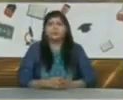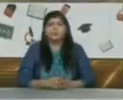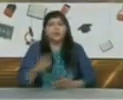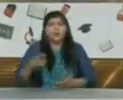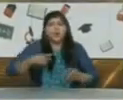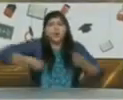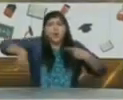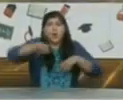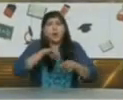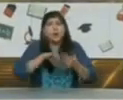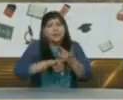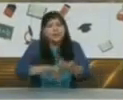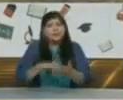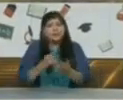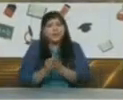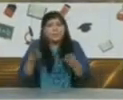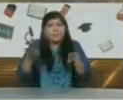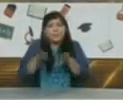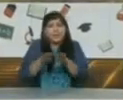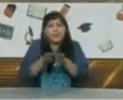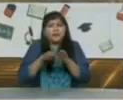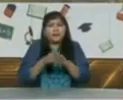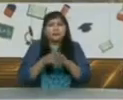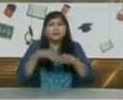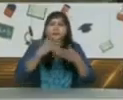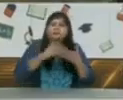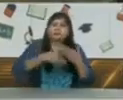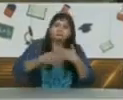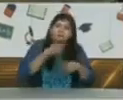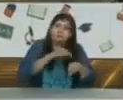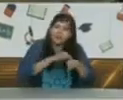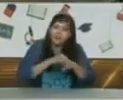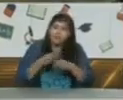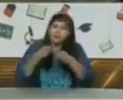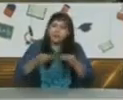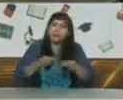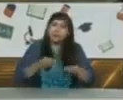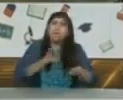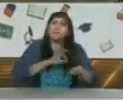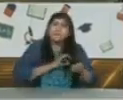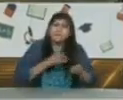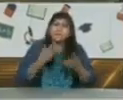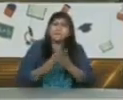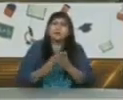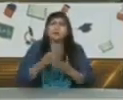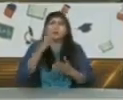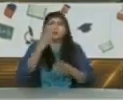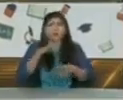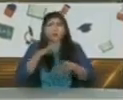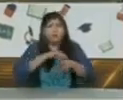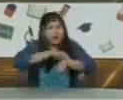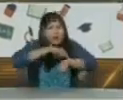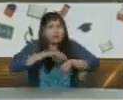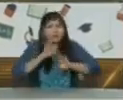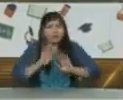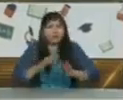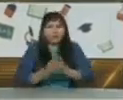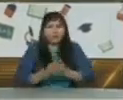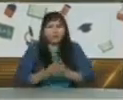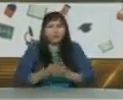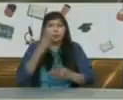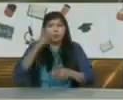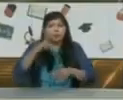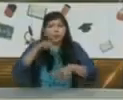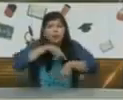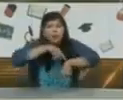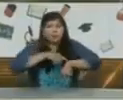सभी विषयों में बराबर बराबर। आपके पास पढ़ाई के लिए 2 घंटे हैं तो उन घंटों